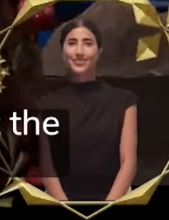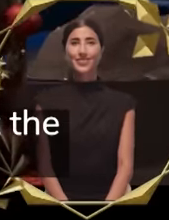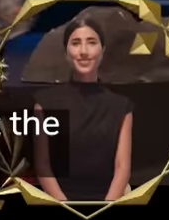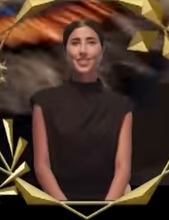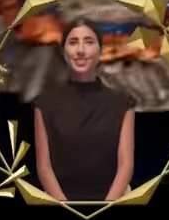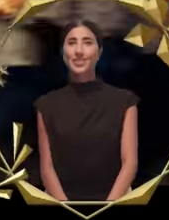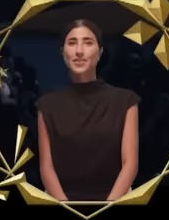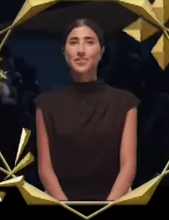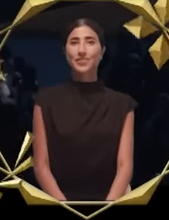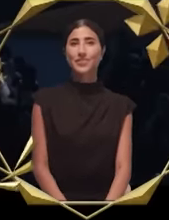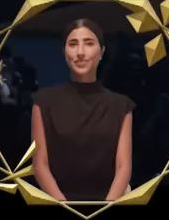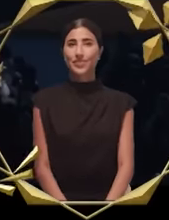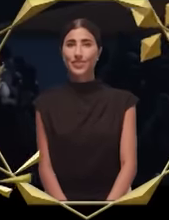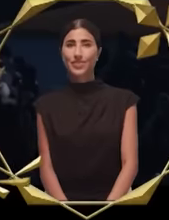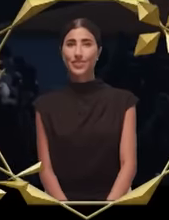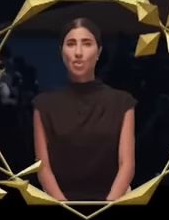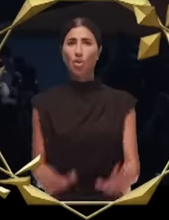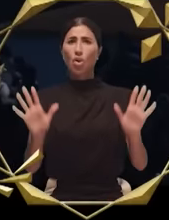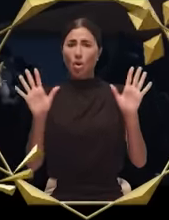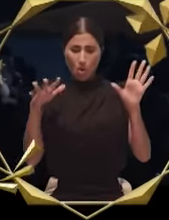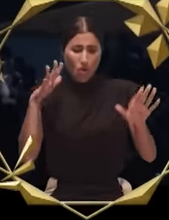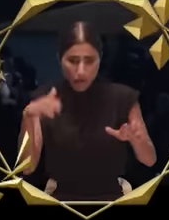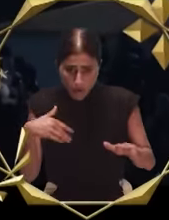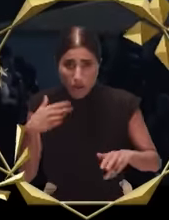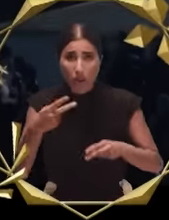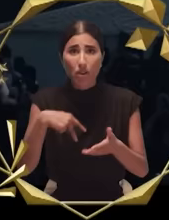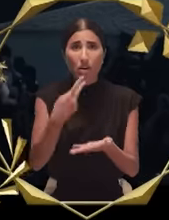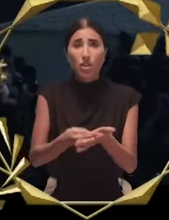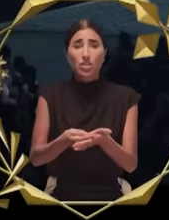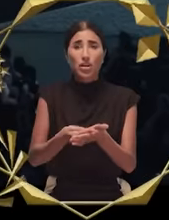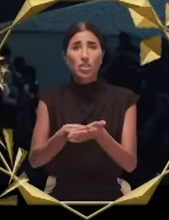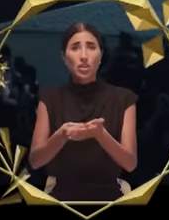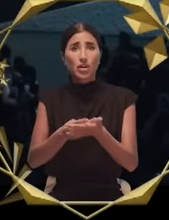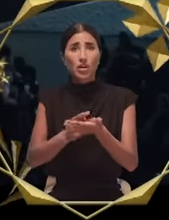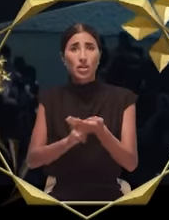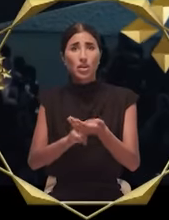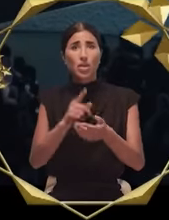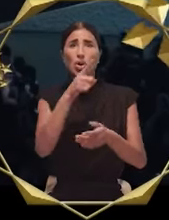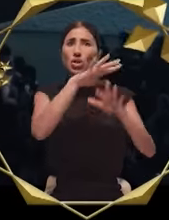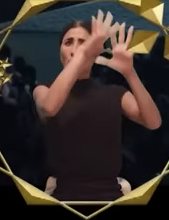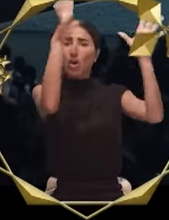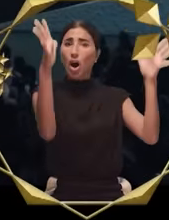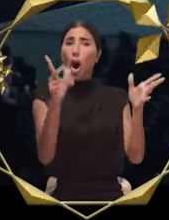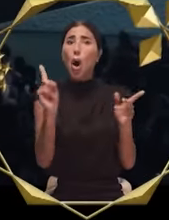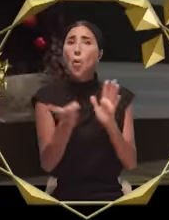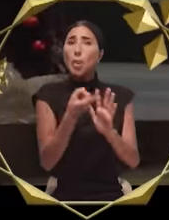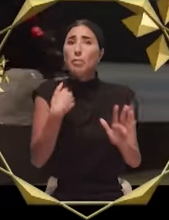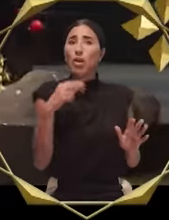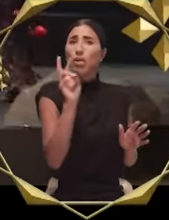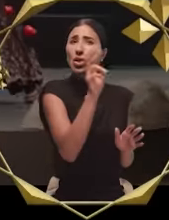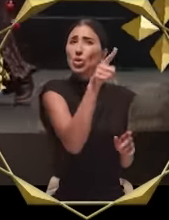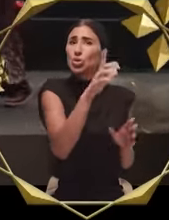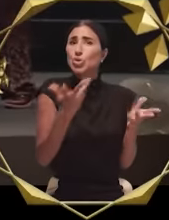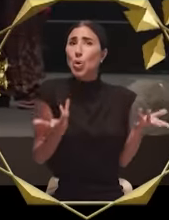من لا أين سيري على مهلك يا زين وكنت أنا أتعثر ما هذا الجسم جسمه الأخضر